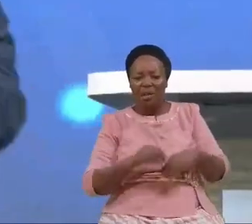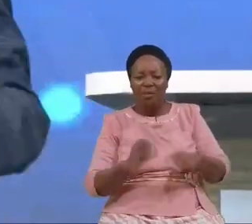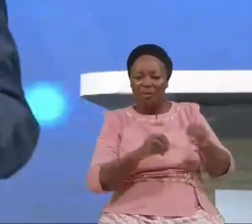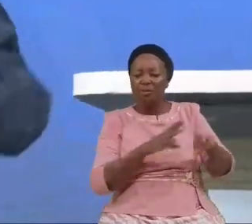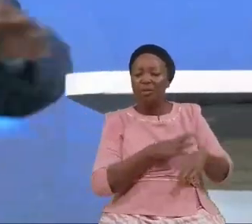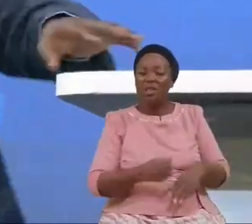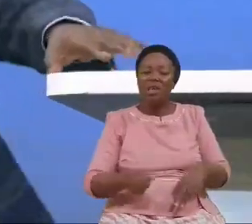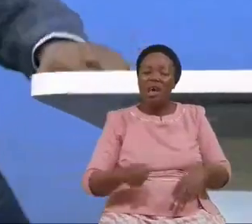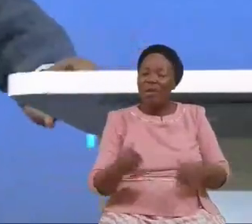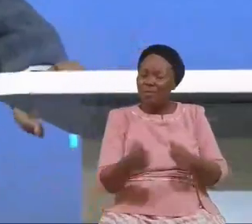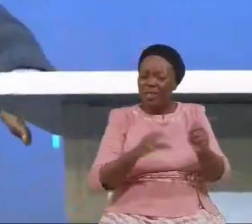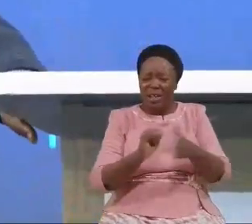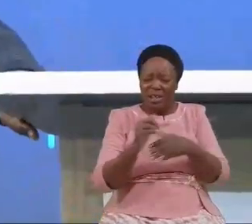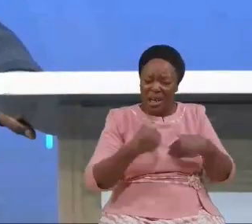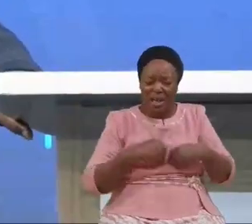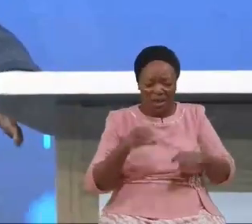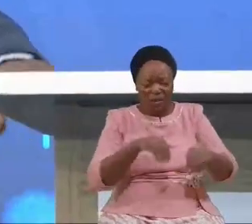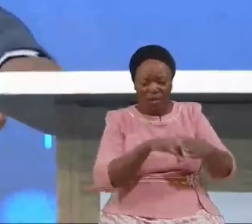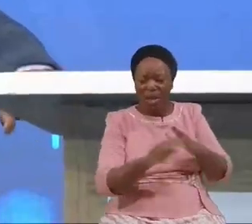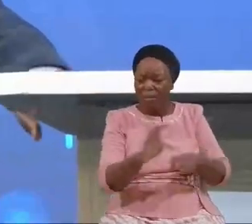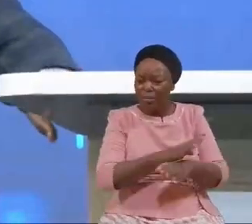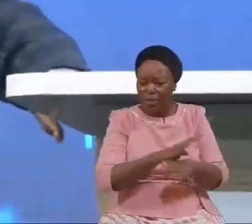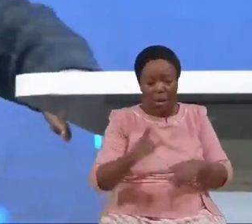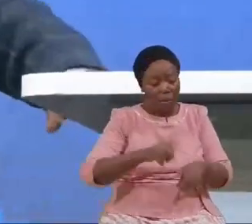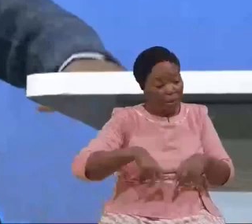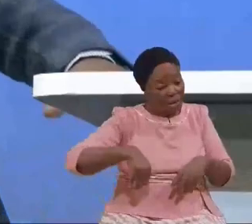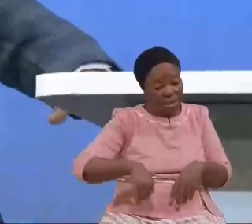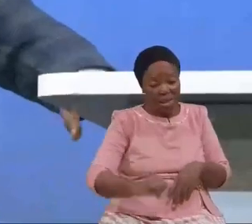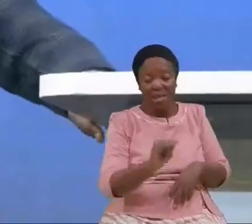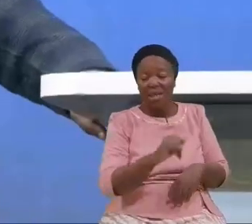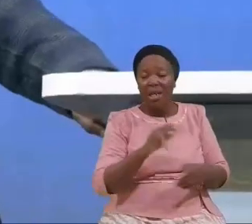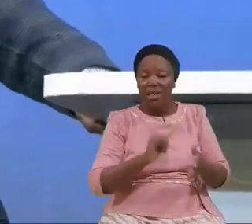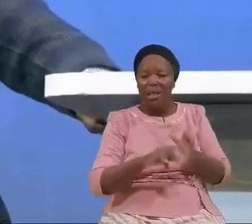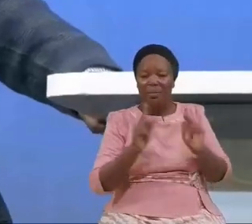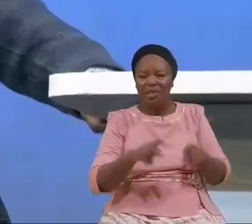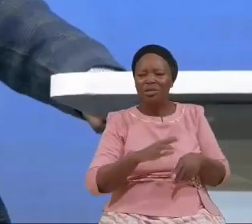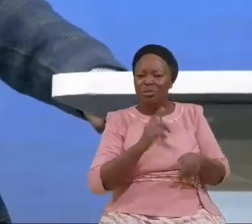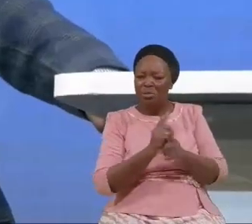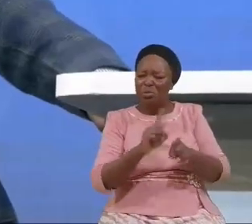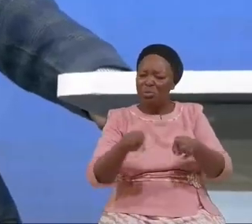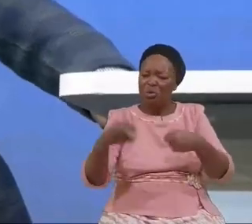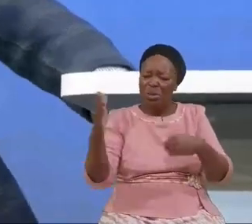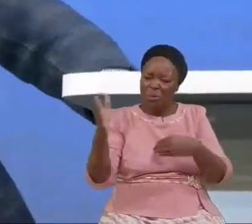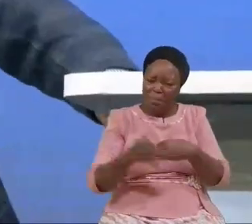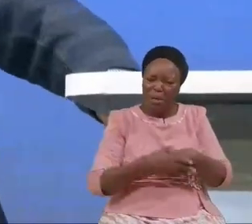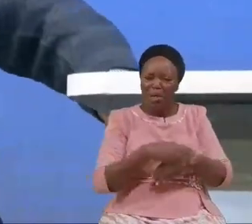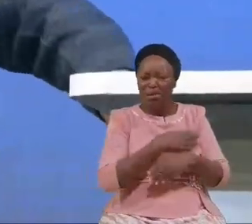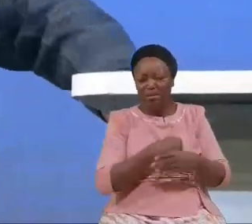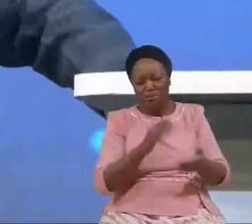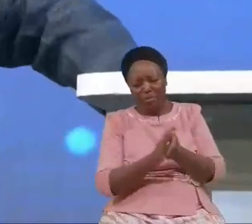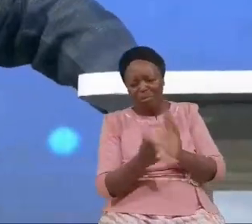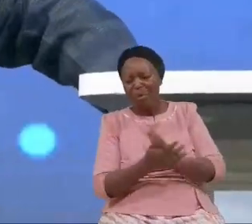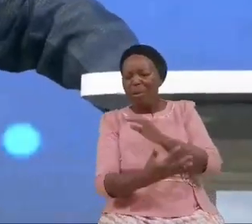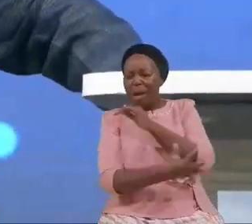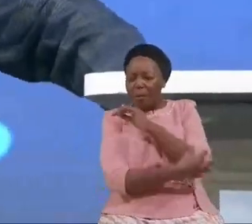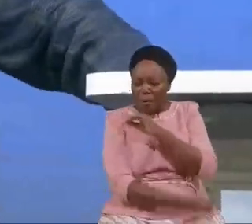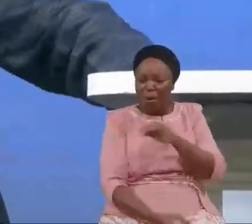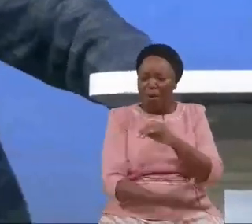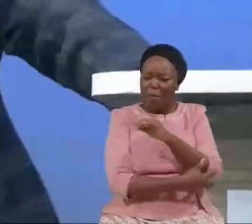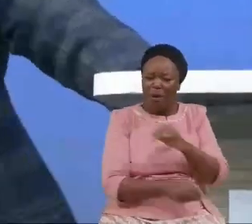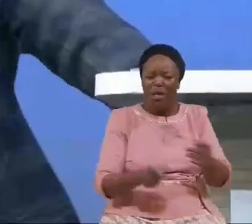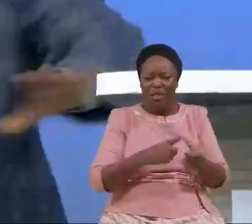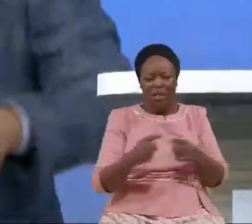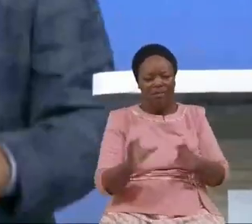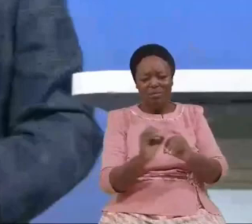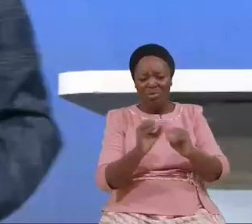toutes ces économies dedans mais il repartent toujours à zéro et